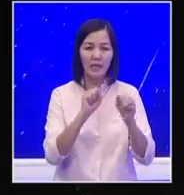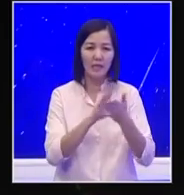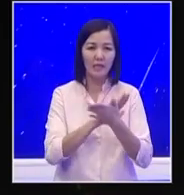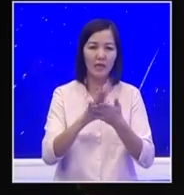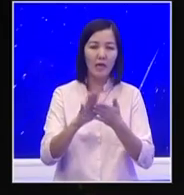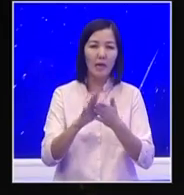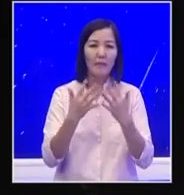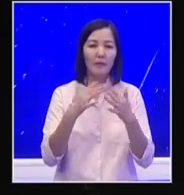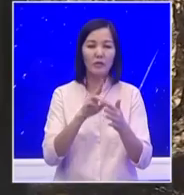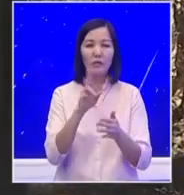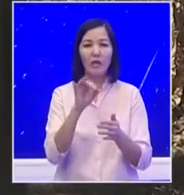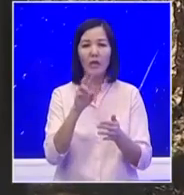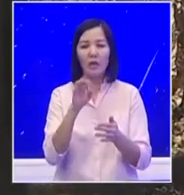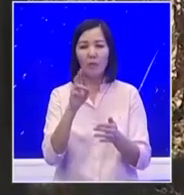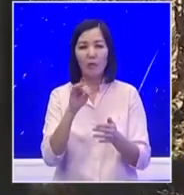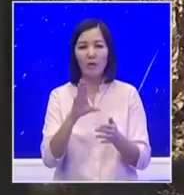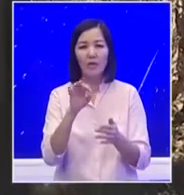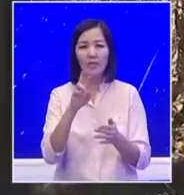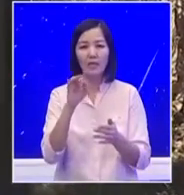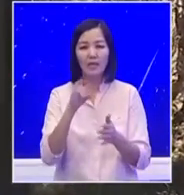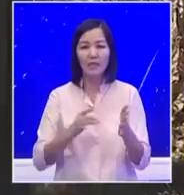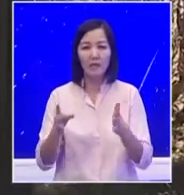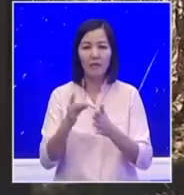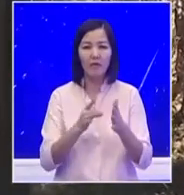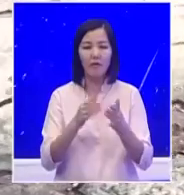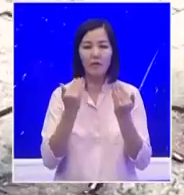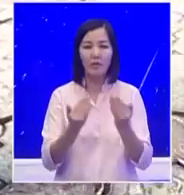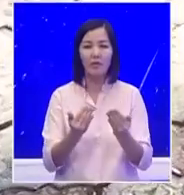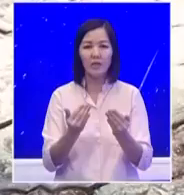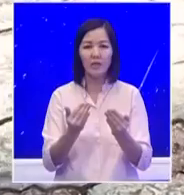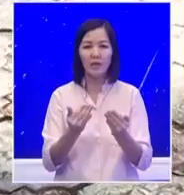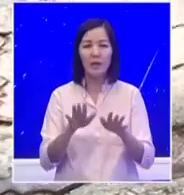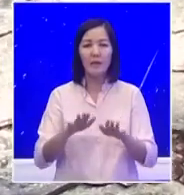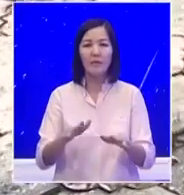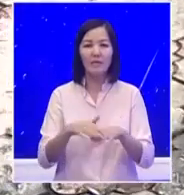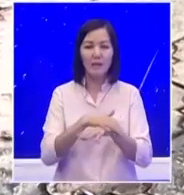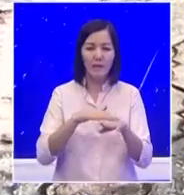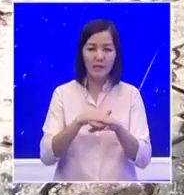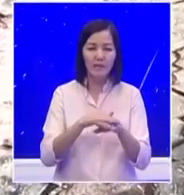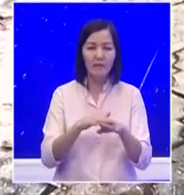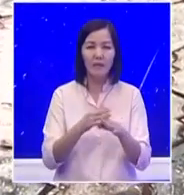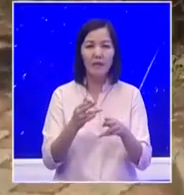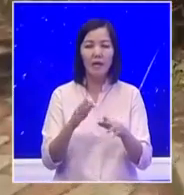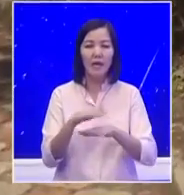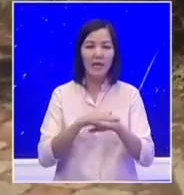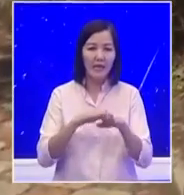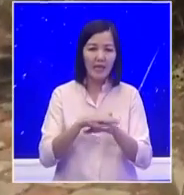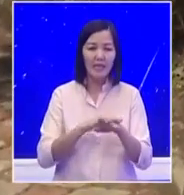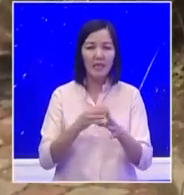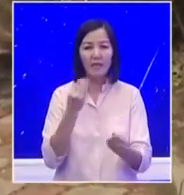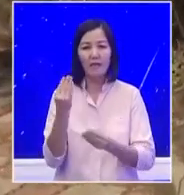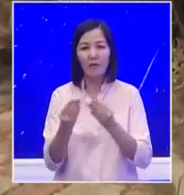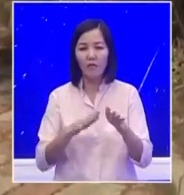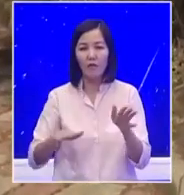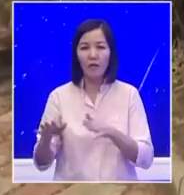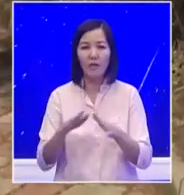поселка Карабулак Ескелдинского района. Насыщенным раствором гипохлорита натрия орошаются места массового скопления людей – рынки, дворовые площадки,